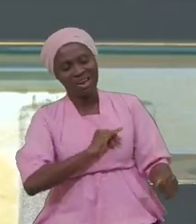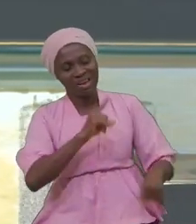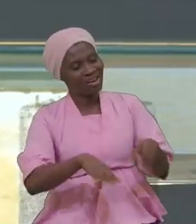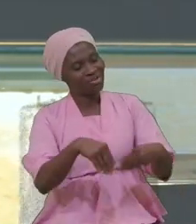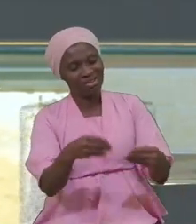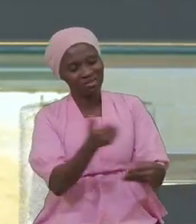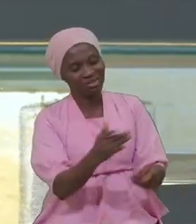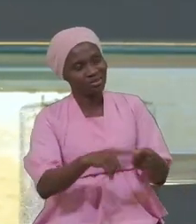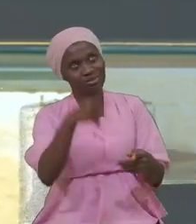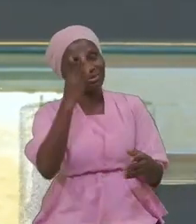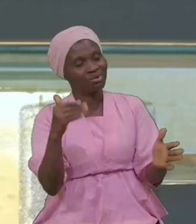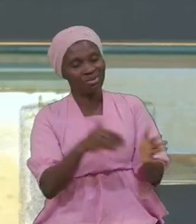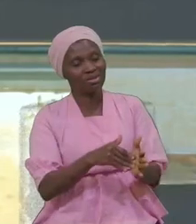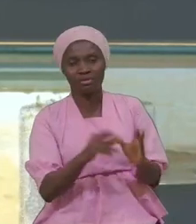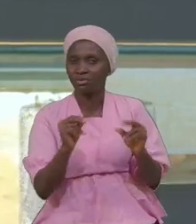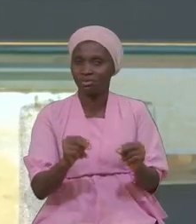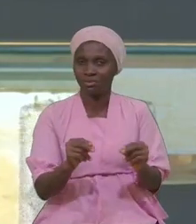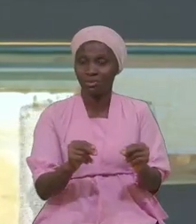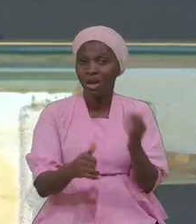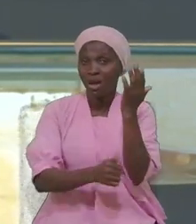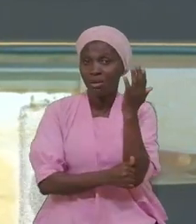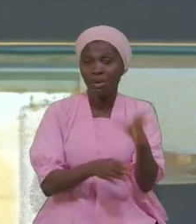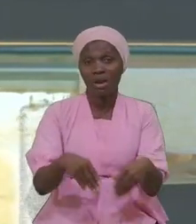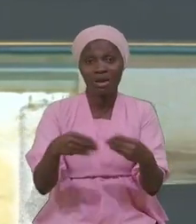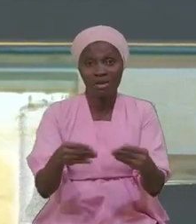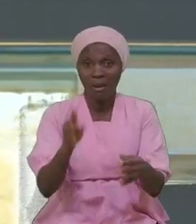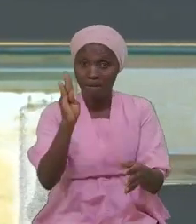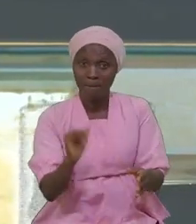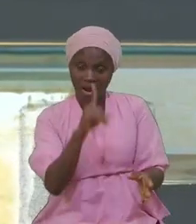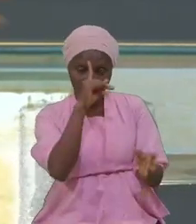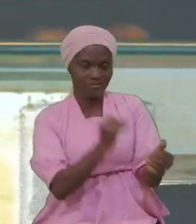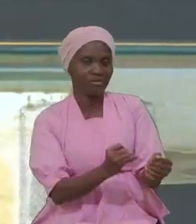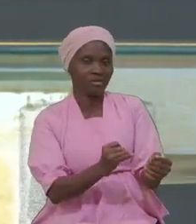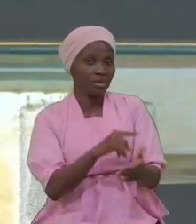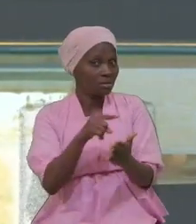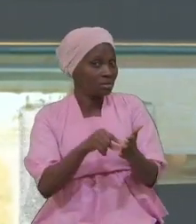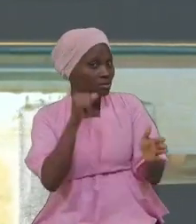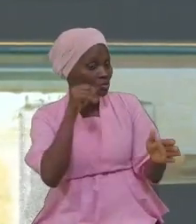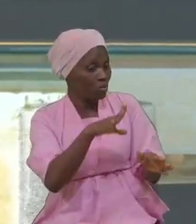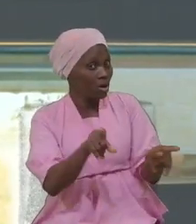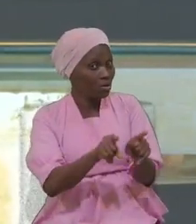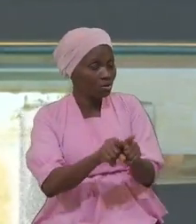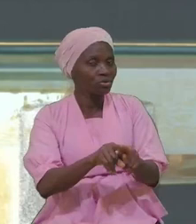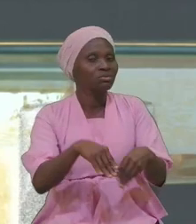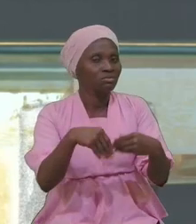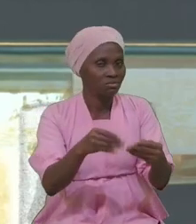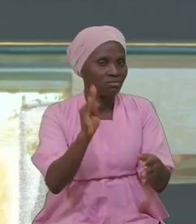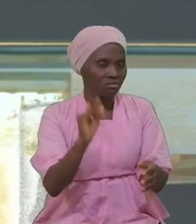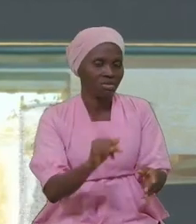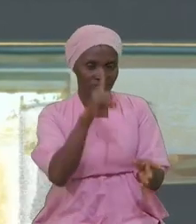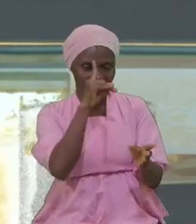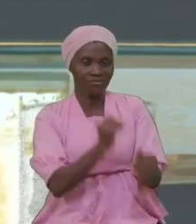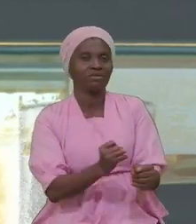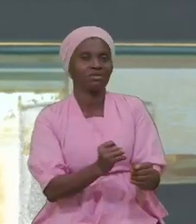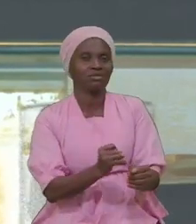Dieu. Abraham a donné par la foi. Cette femme a donné par la foi. Vous allez